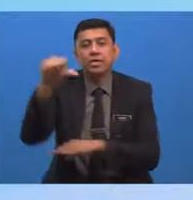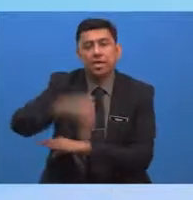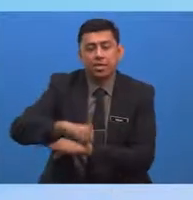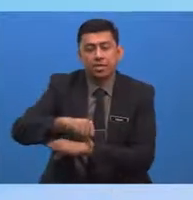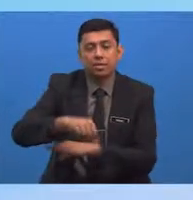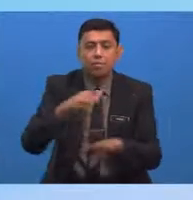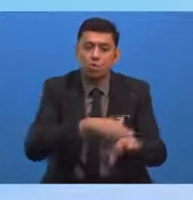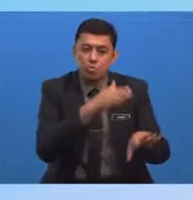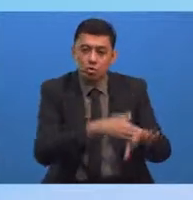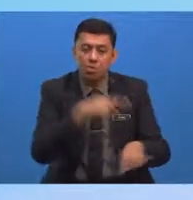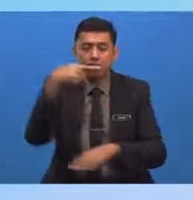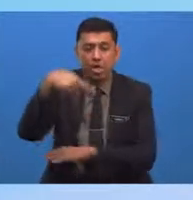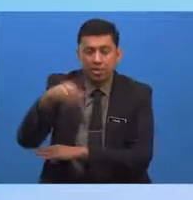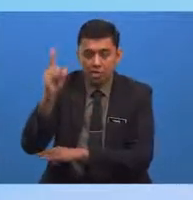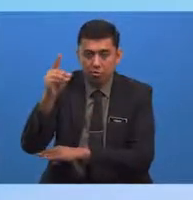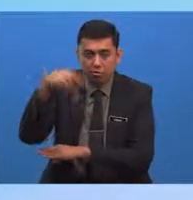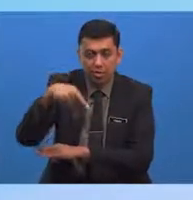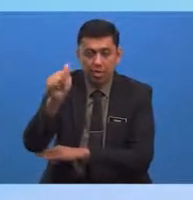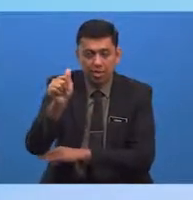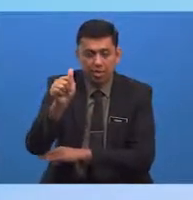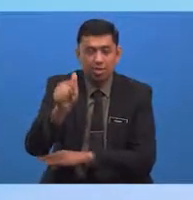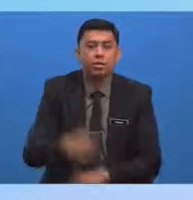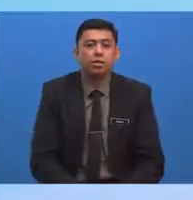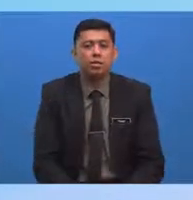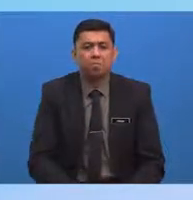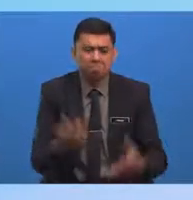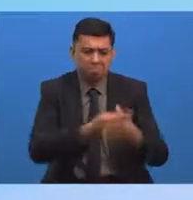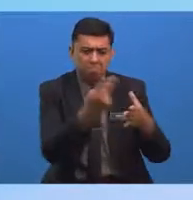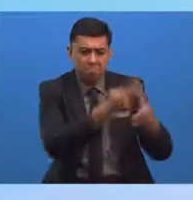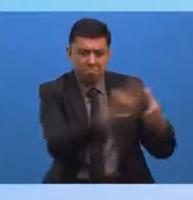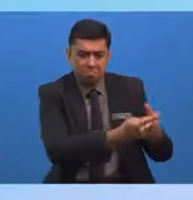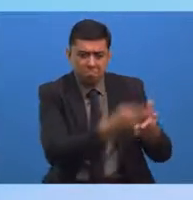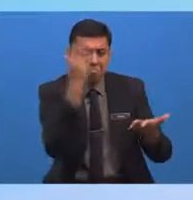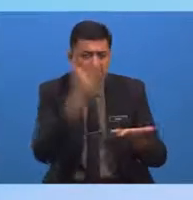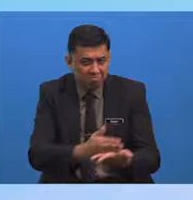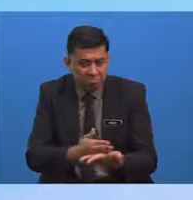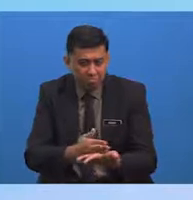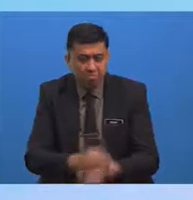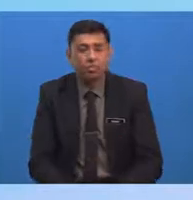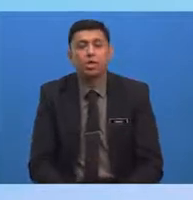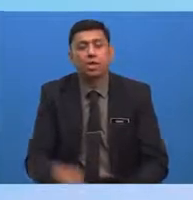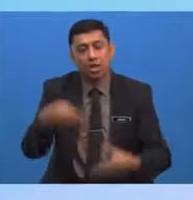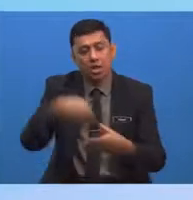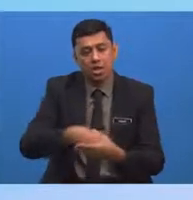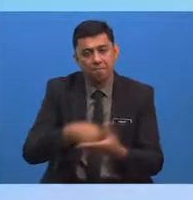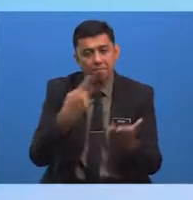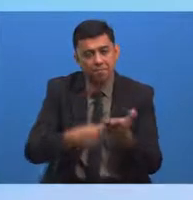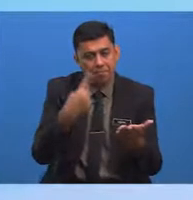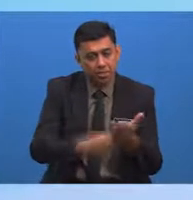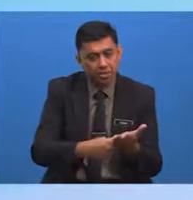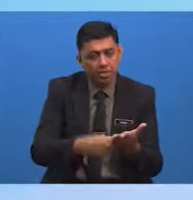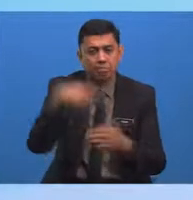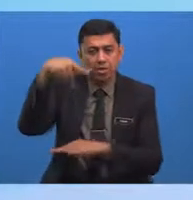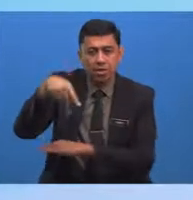kegagalan memujuk Datuk Patinggi Ali bagi menghentikan kekacauan tersebut. Dalam rundingan ini, Pangeran Raja